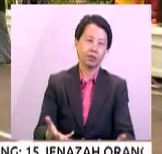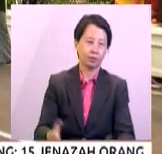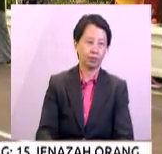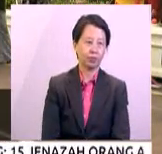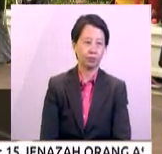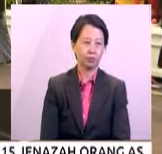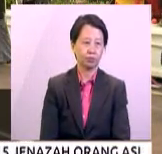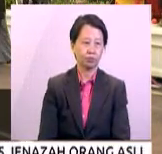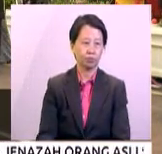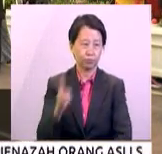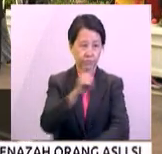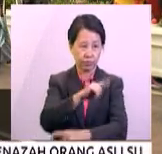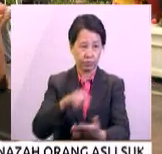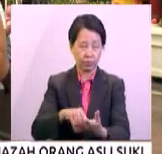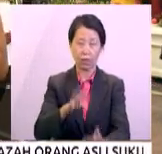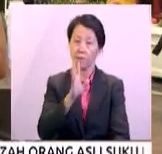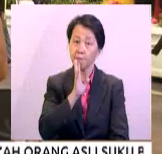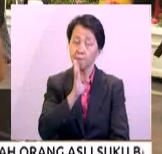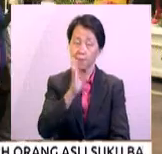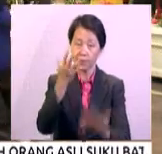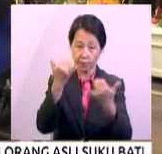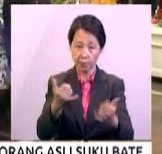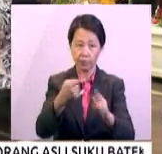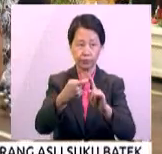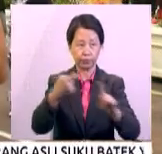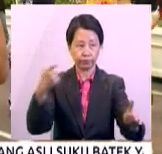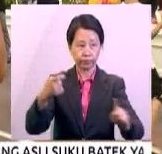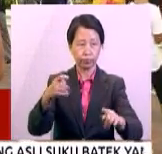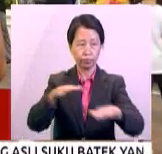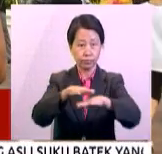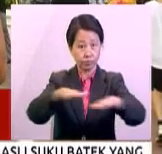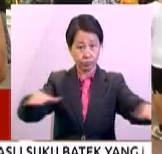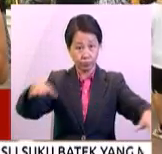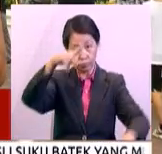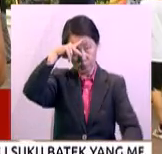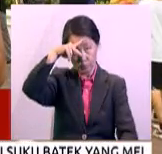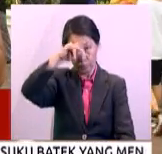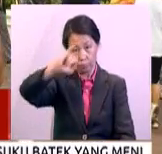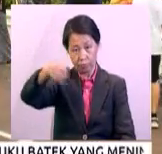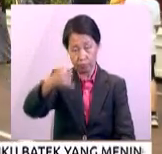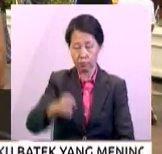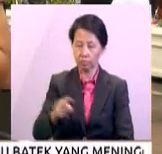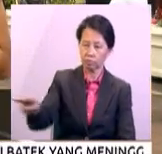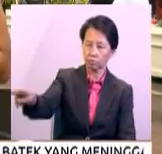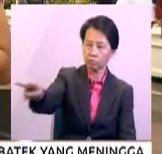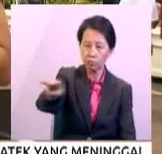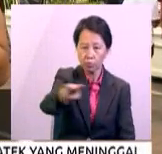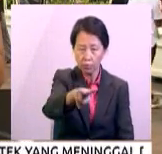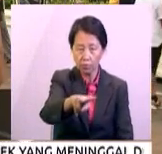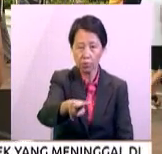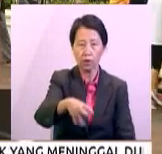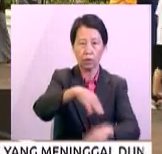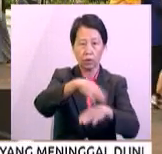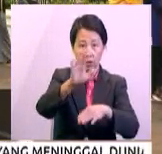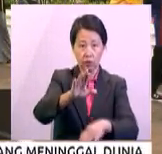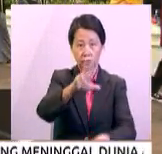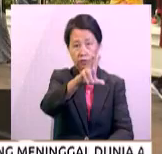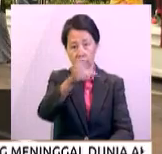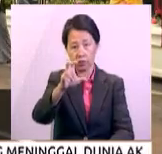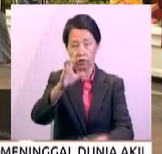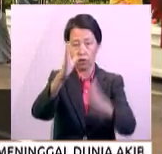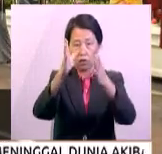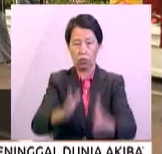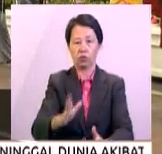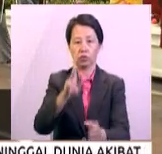yang dapat saya katakan pada ketika ini daripada dataran Putrajaya apabila menyaksikan lebih daripada 300